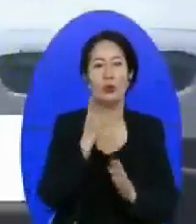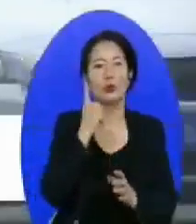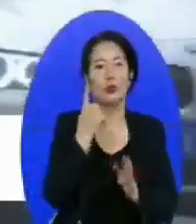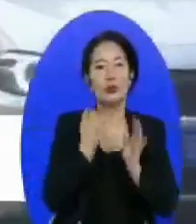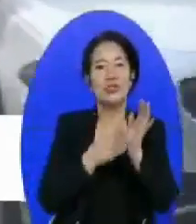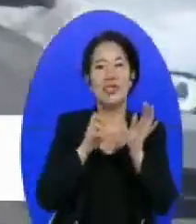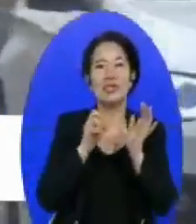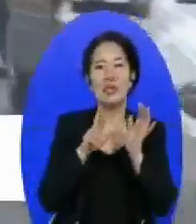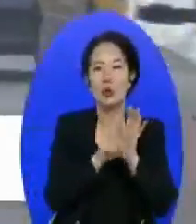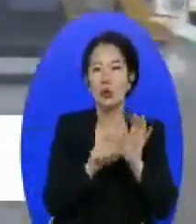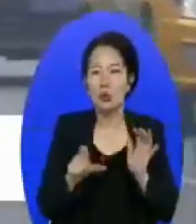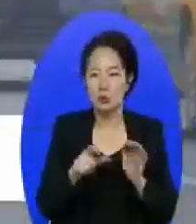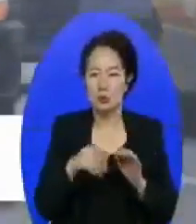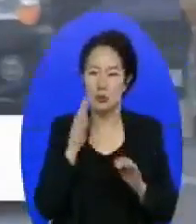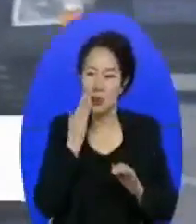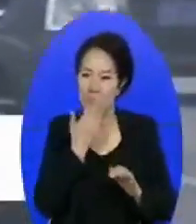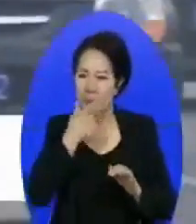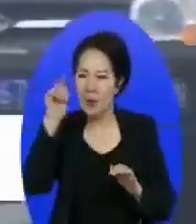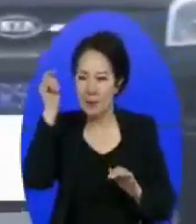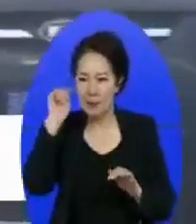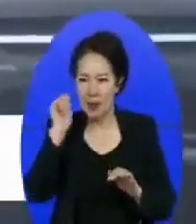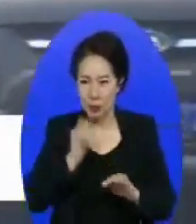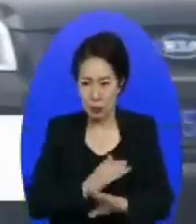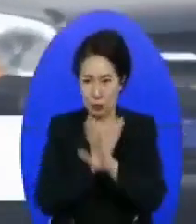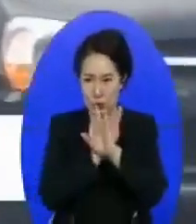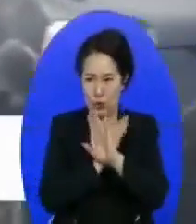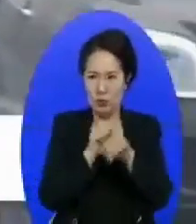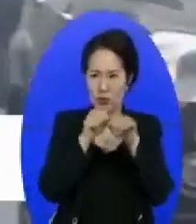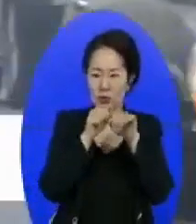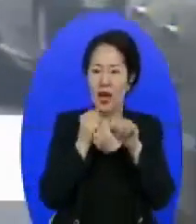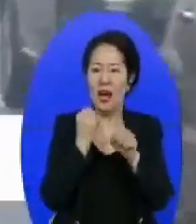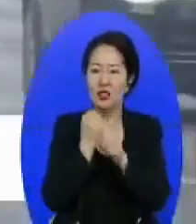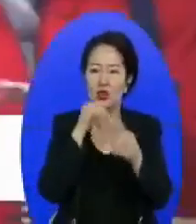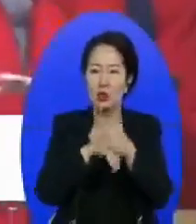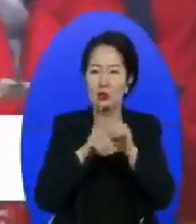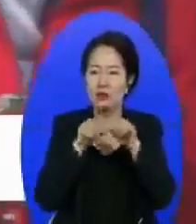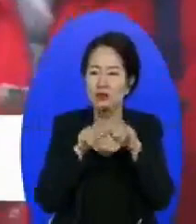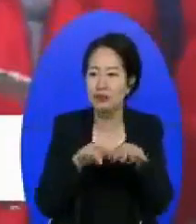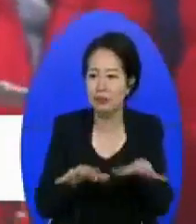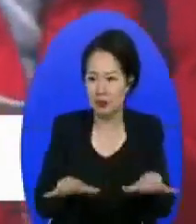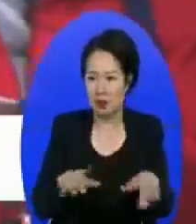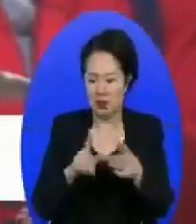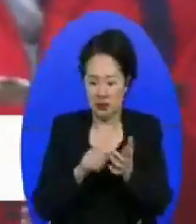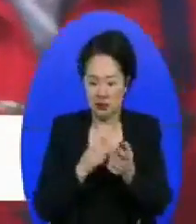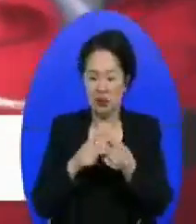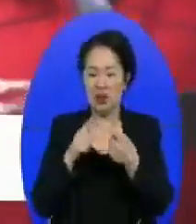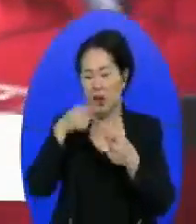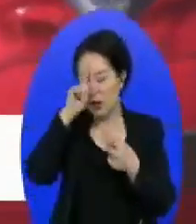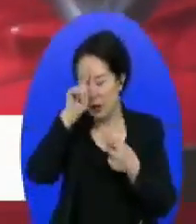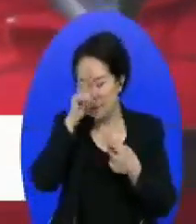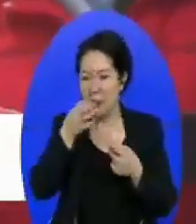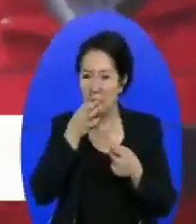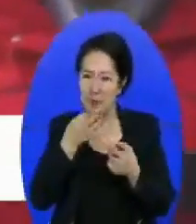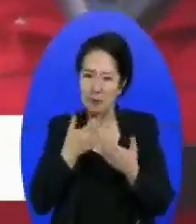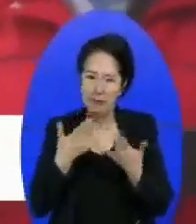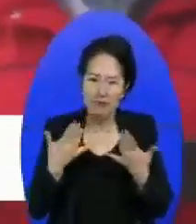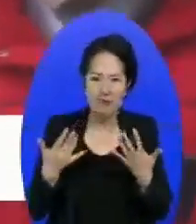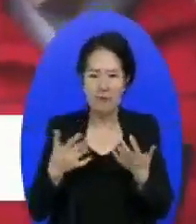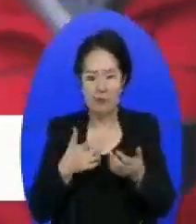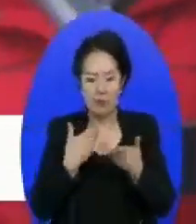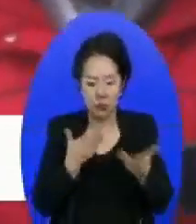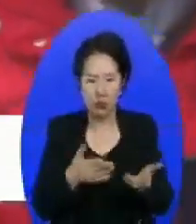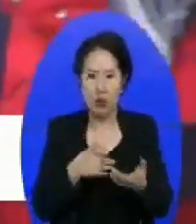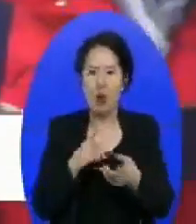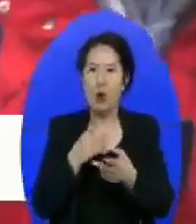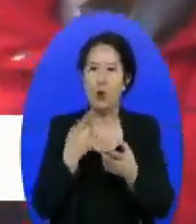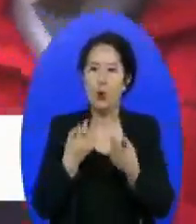160 сая хүн цагаан сарын амралтаас буцах төлөвтэй байна. Мөн эмнэлгийн эм хангамжийг нэмэгдүүлэх иргэдийн өргөн хэрэглээний бараа бүтээгдэхүүний